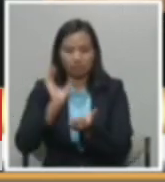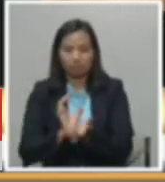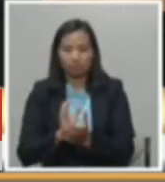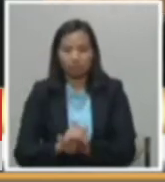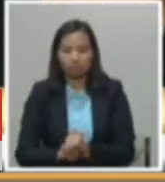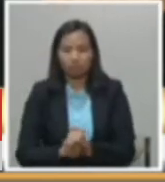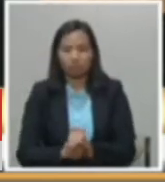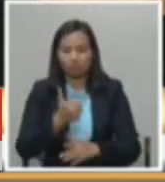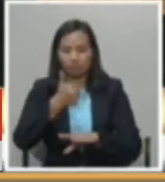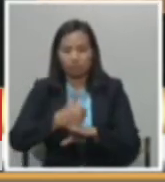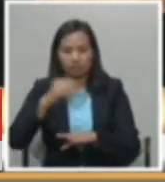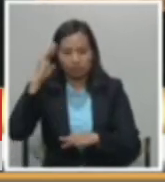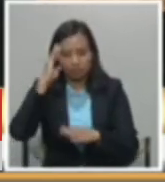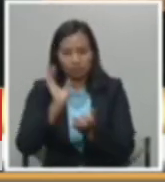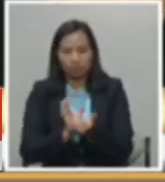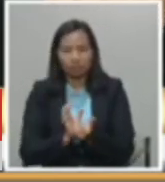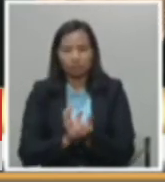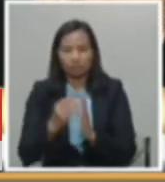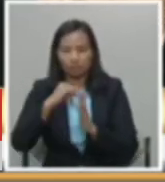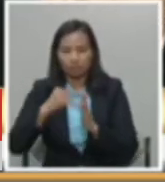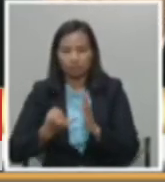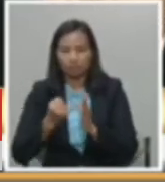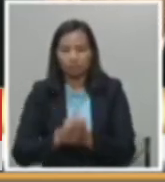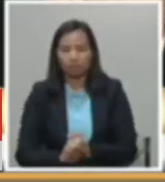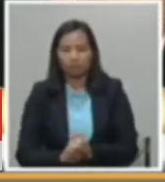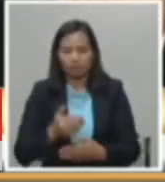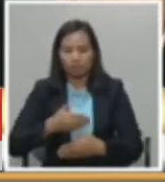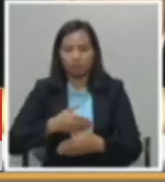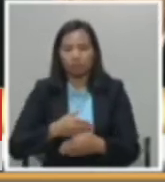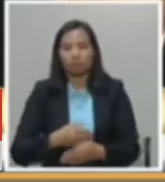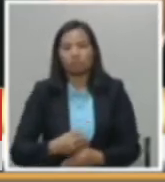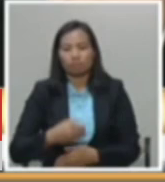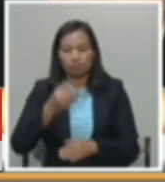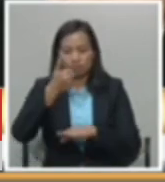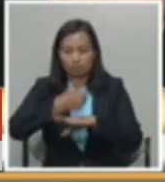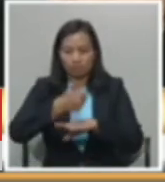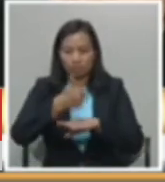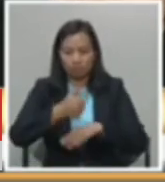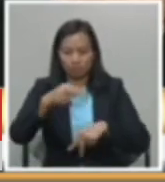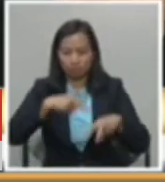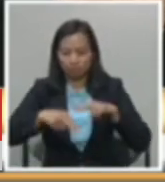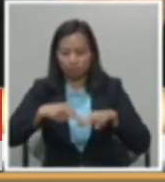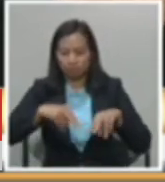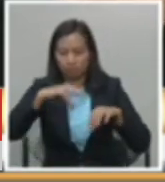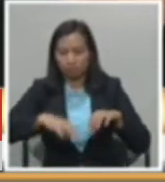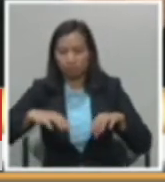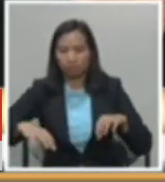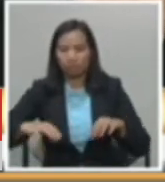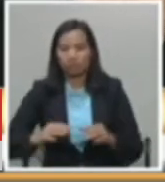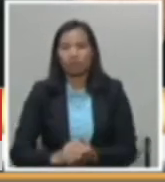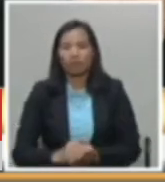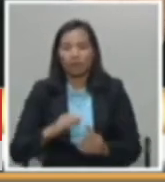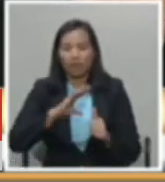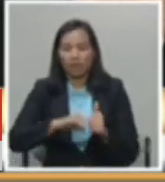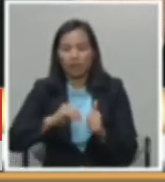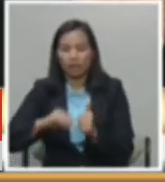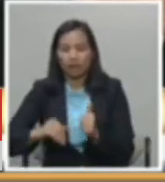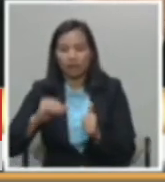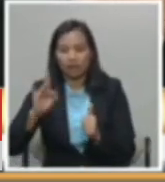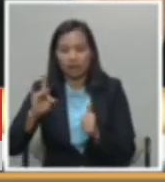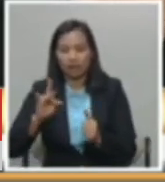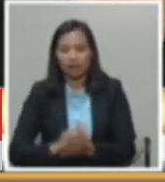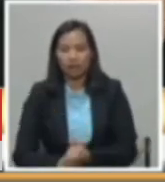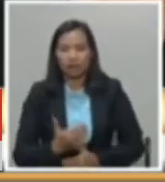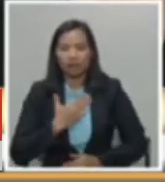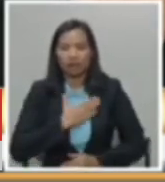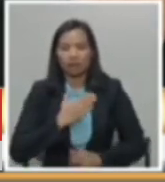ผู้การจังหวัดก็ต้องสั่งไปที่ผู้กำกับสถานีตำรวจภูธรแต่ละแห่งจังหวัดบึงกาฬมี8แห่งบ้านผมอยู่อำเภอเ